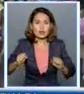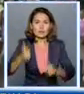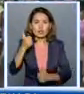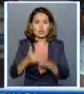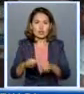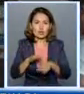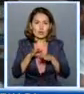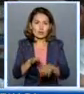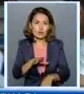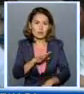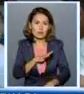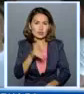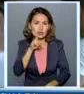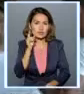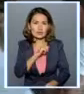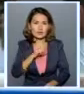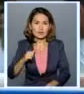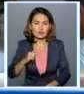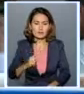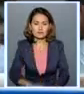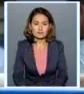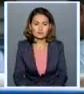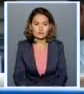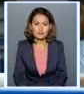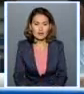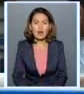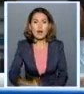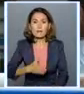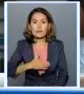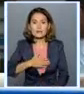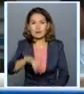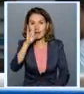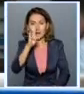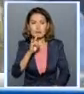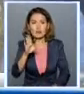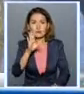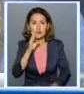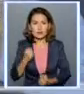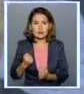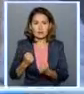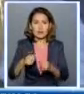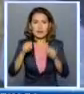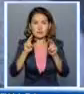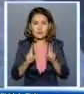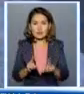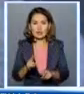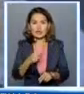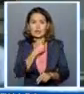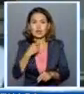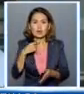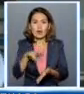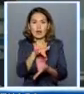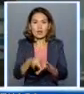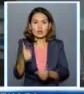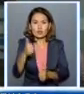жарыс ұйымдастырды. Міне біз бүгін өзіміздің атлеттерді қолдау үшін кішігірім жарыс өткіздік. Өз қала қыздарымыздың 161 кг